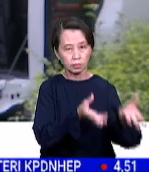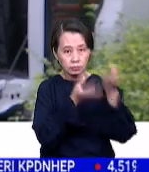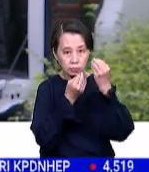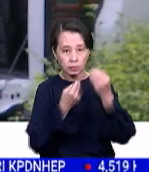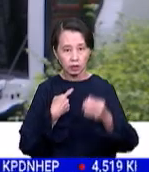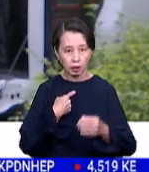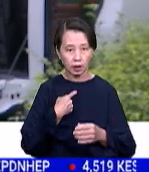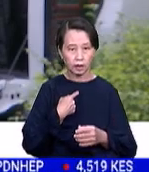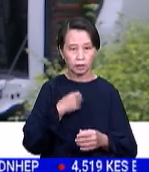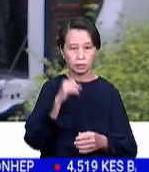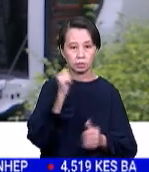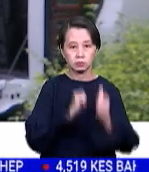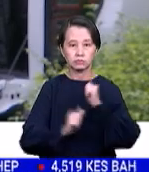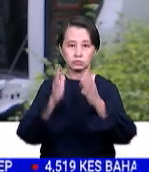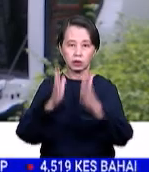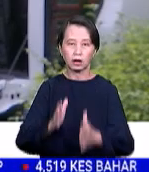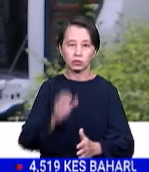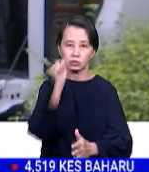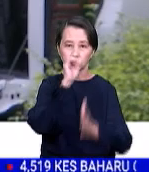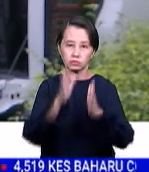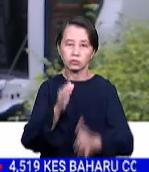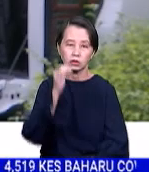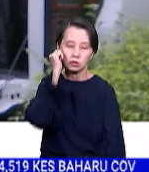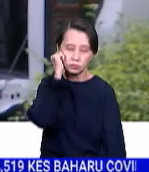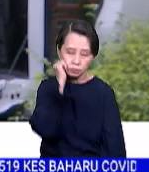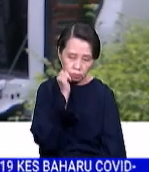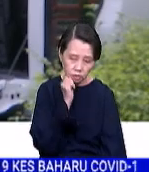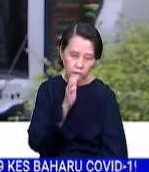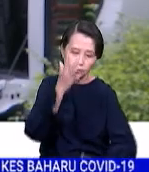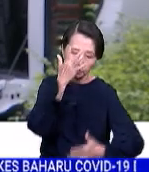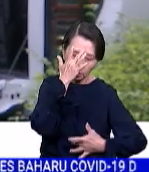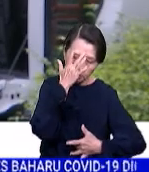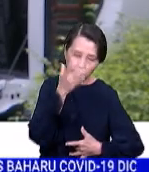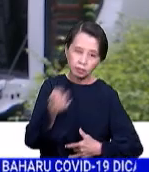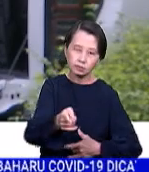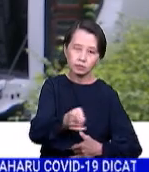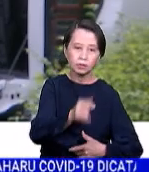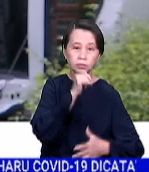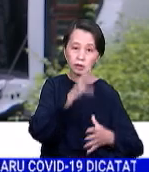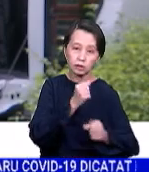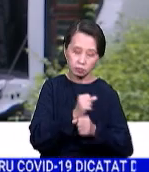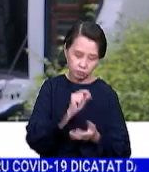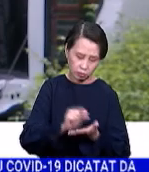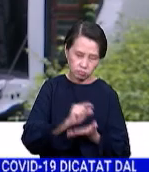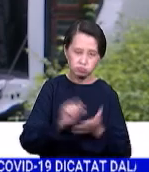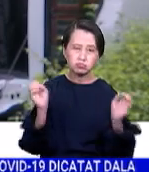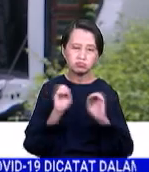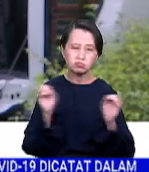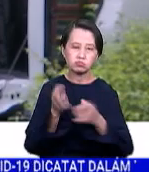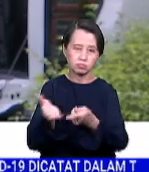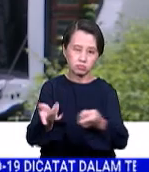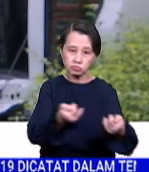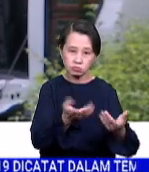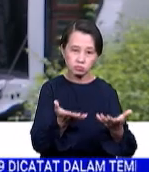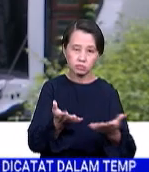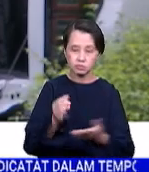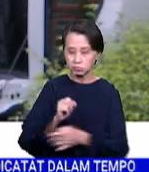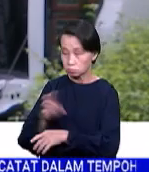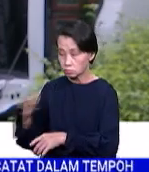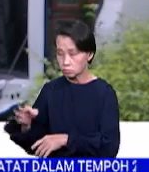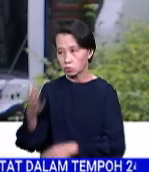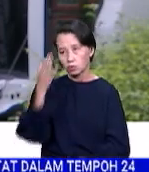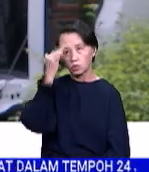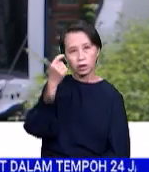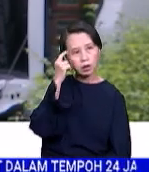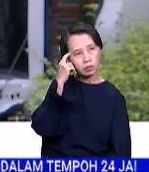information, ada juga artis veteran yang uzur, yang tidak mendapat pendapatan yang agak stable during this pandemic, itulah kenapa